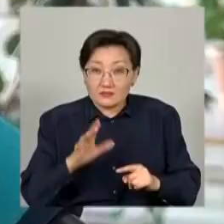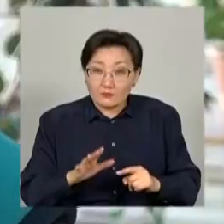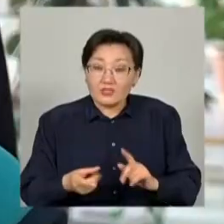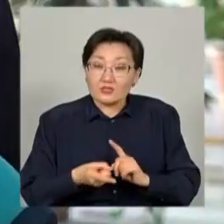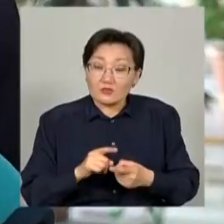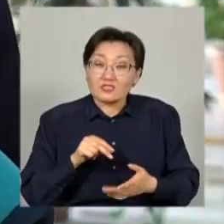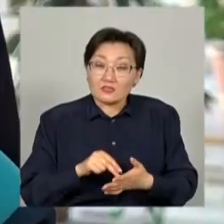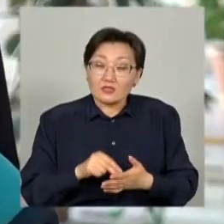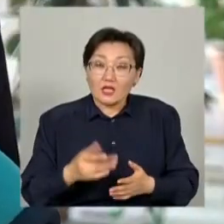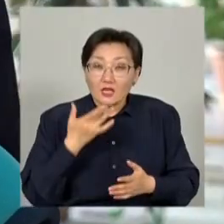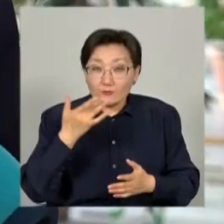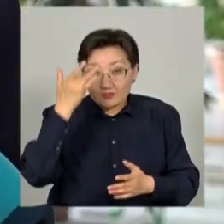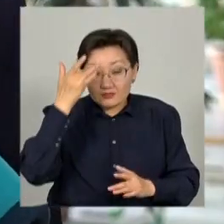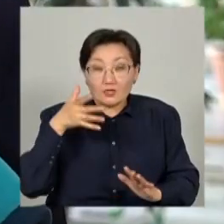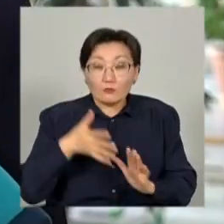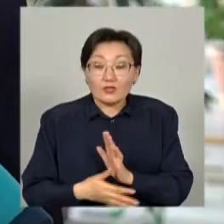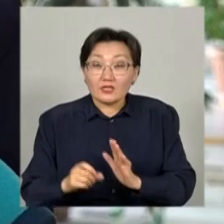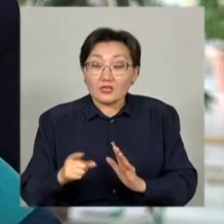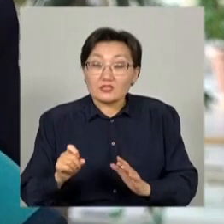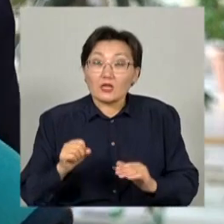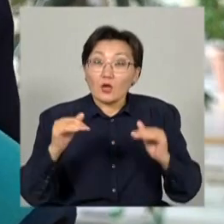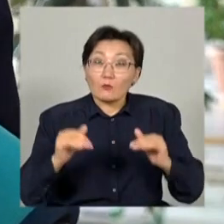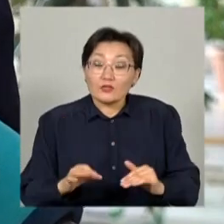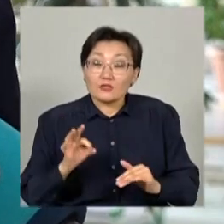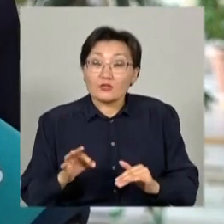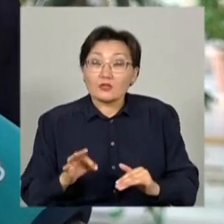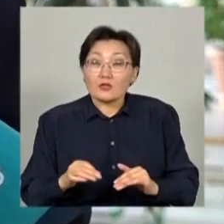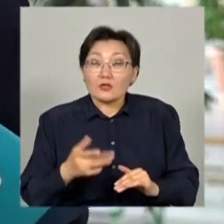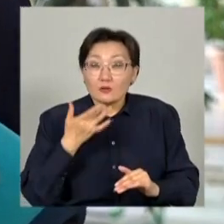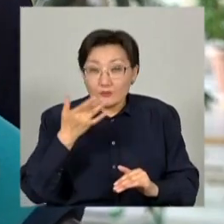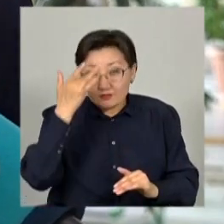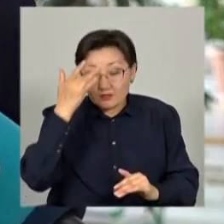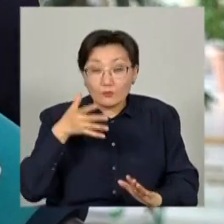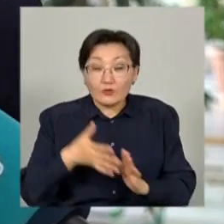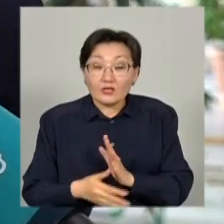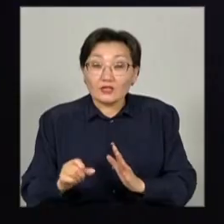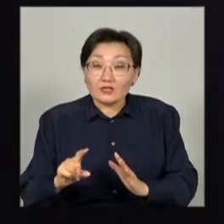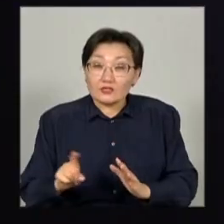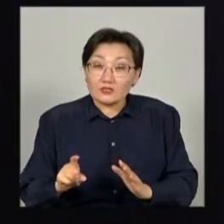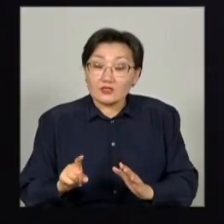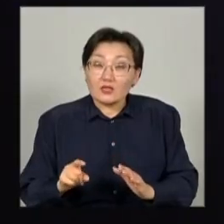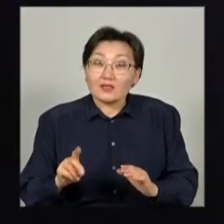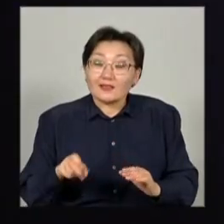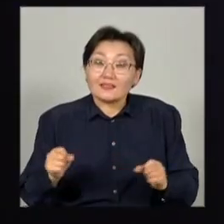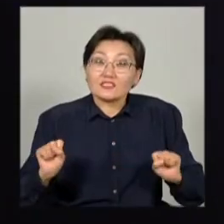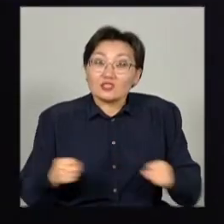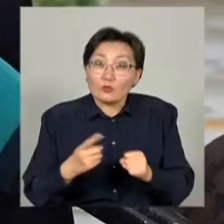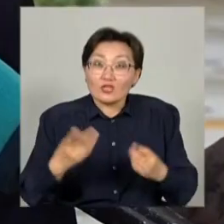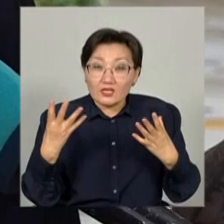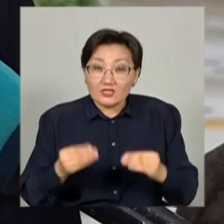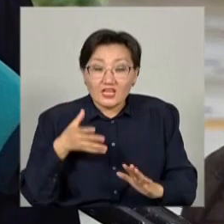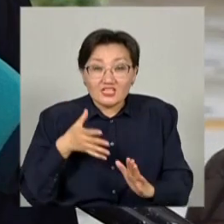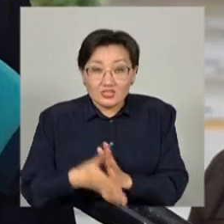цене. Летом расход газа падает практически до нуля. То есть летом у меня за месяц расход газа точно такой же, как зимой за один день.